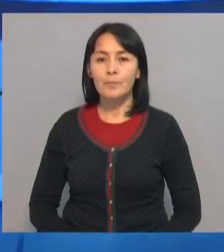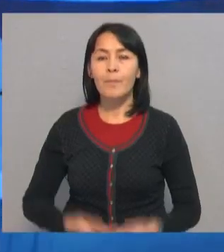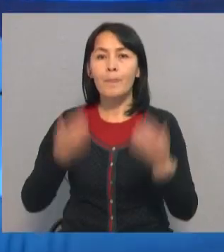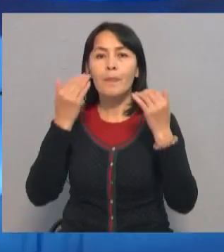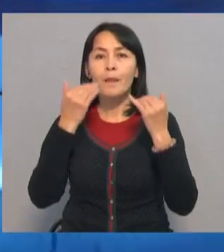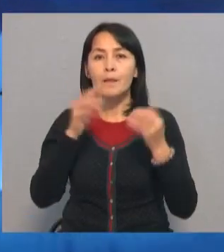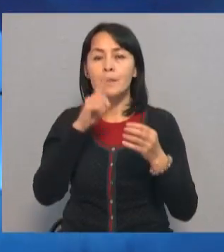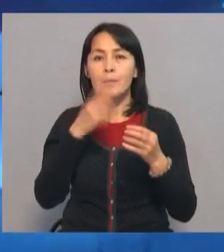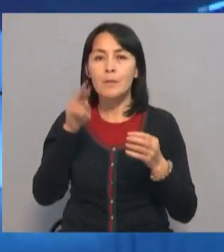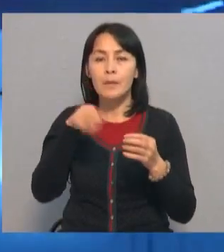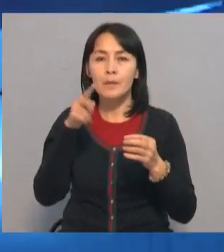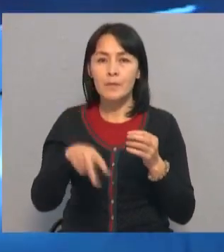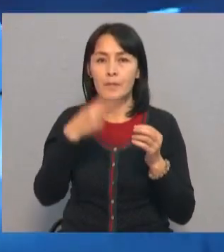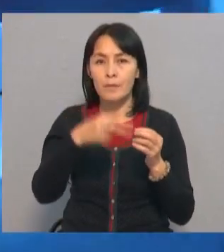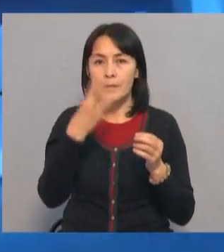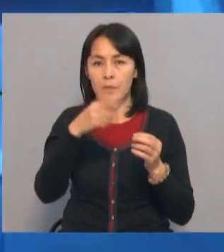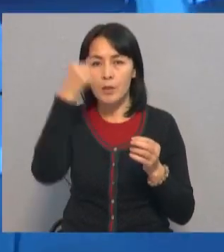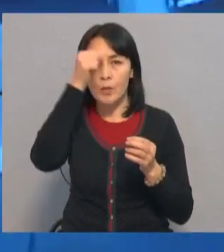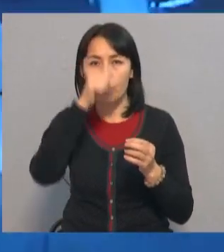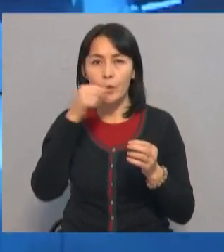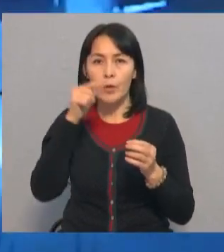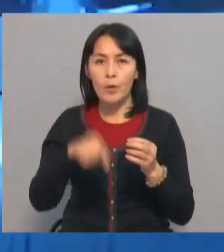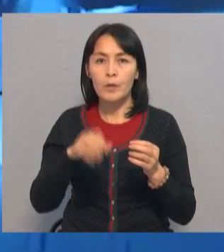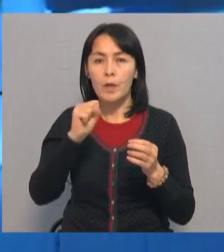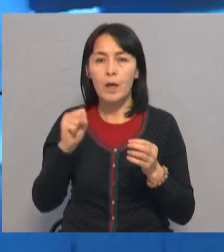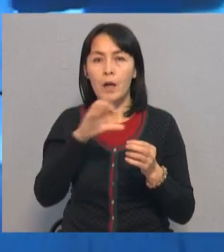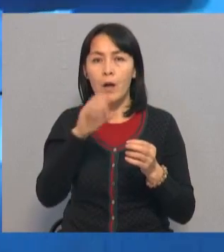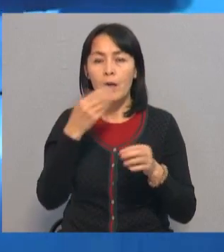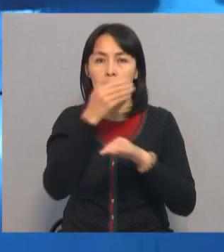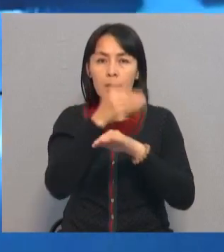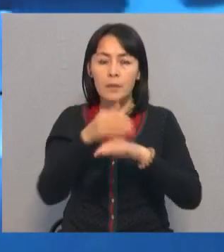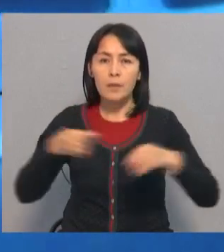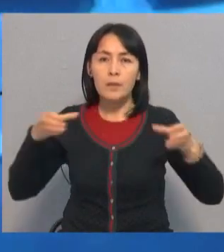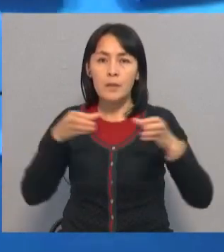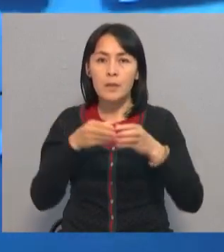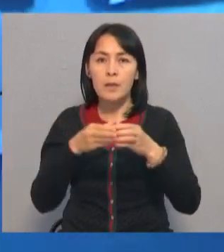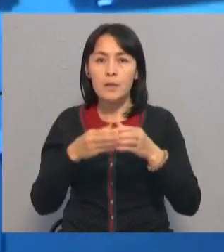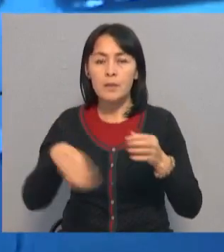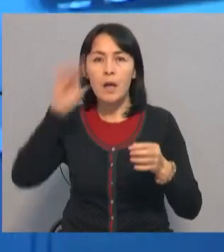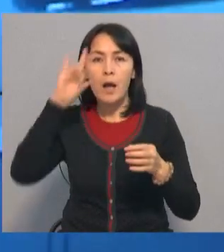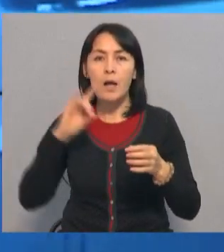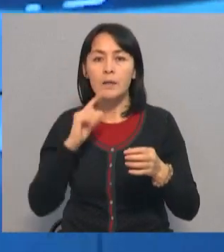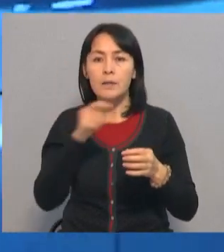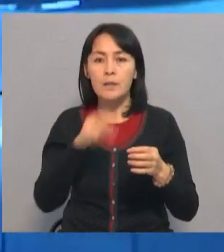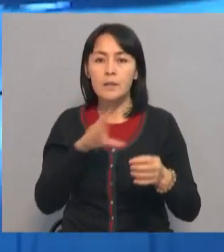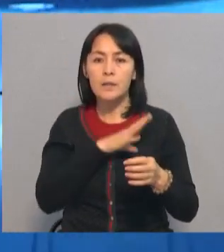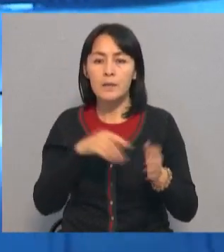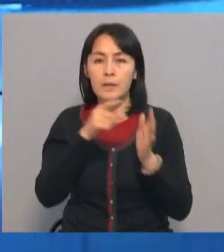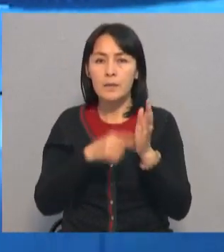По состоянию на 1 декабря 2023 года АО «Аграрная кредитная корпорация» от казахстанцев